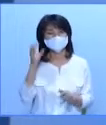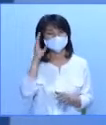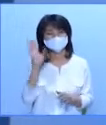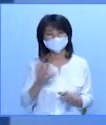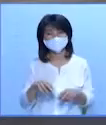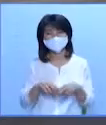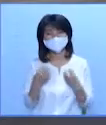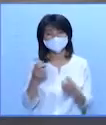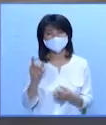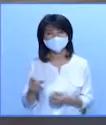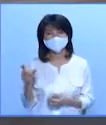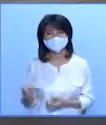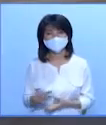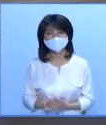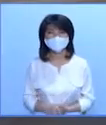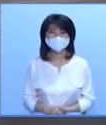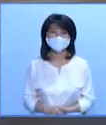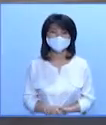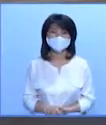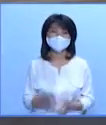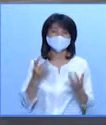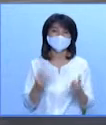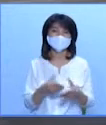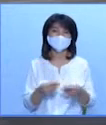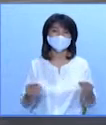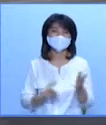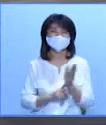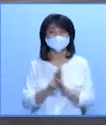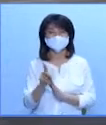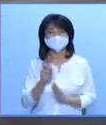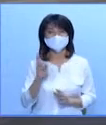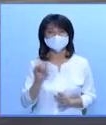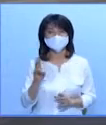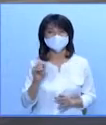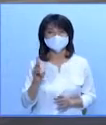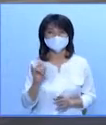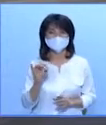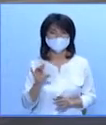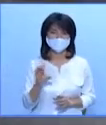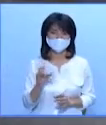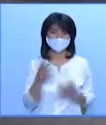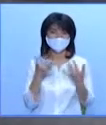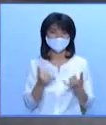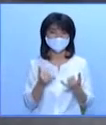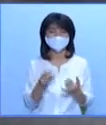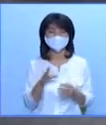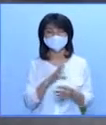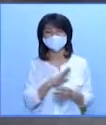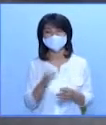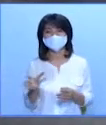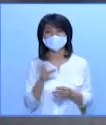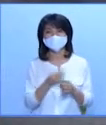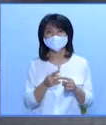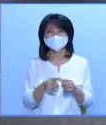аударайық. Жадыраған көктем келісімен еліміздің бар өңіріне коронавирус індеті кенінен етек жайды. Бұл ретте